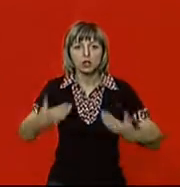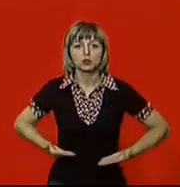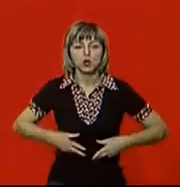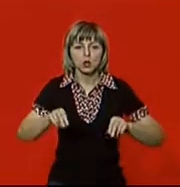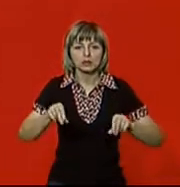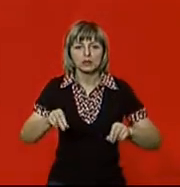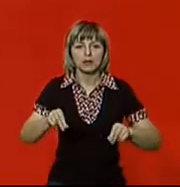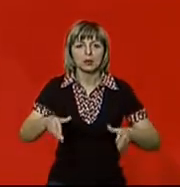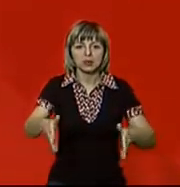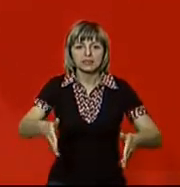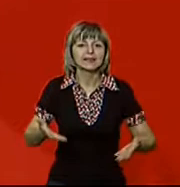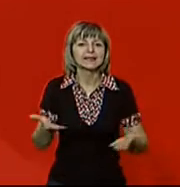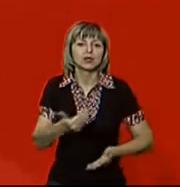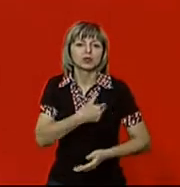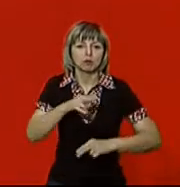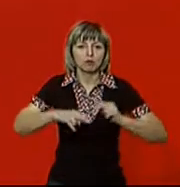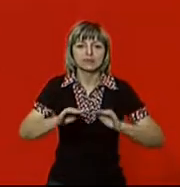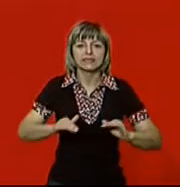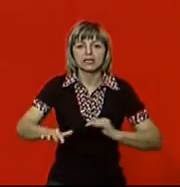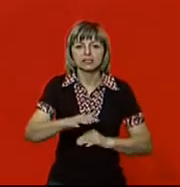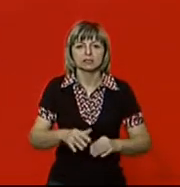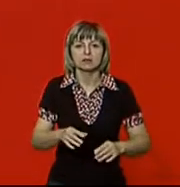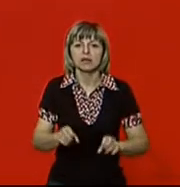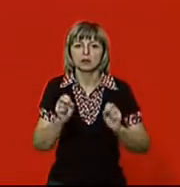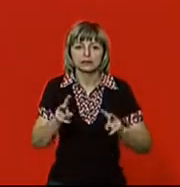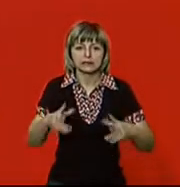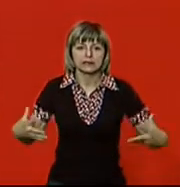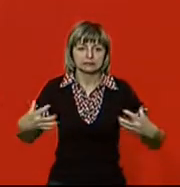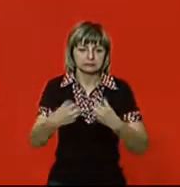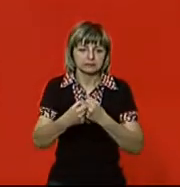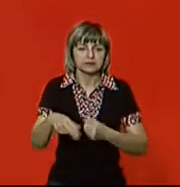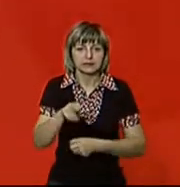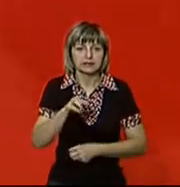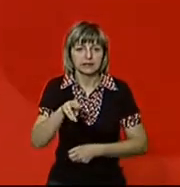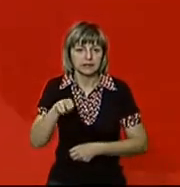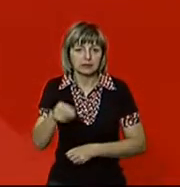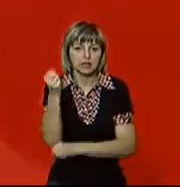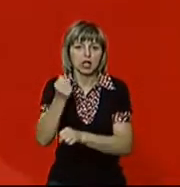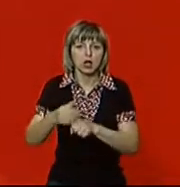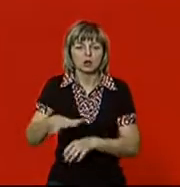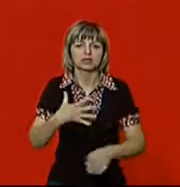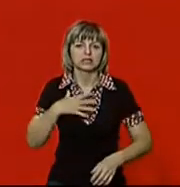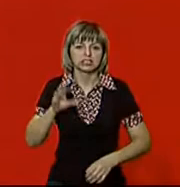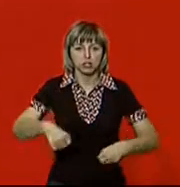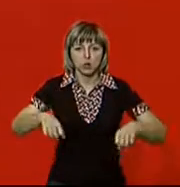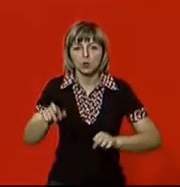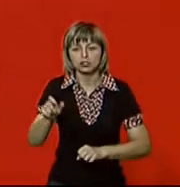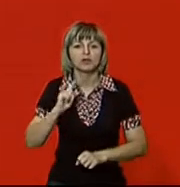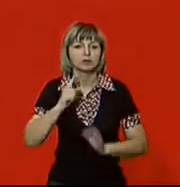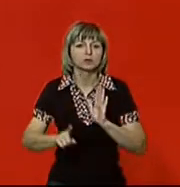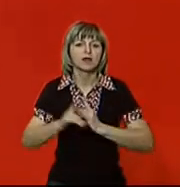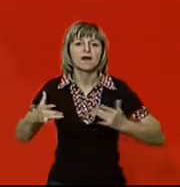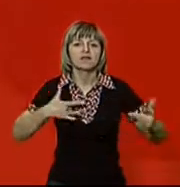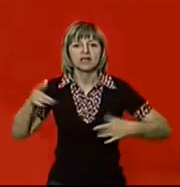якій планували побудувати дитячий майданчик. Смертельне ДТП на Ковальщині, загинув мотоцикліст. У Луцьку розпочався